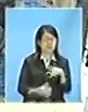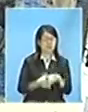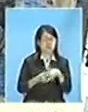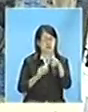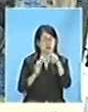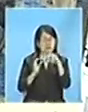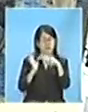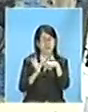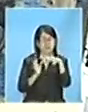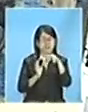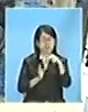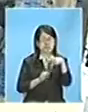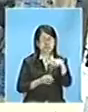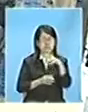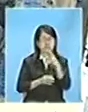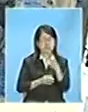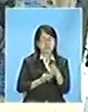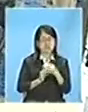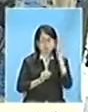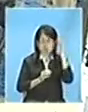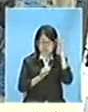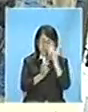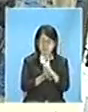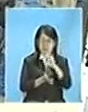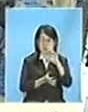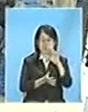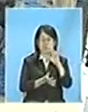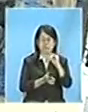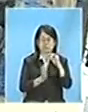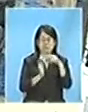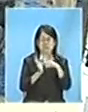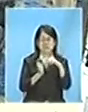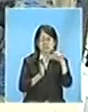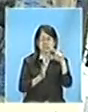านิชพลตำรวจโทมาโนดไกรวงศ์